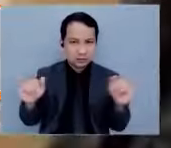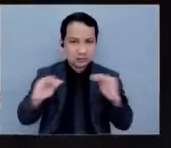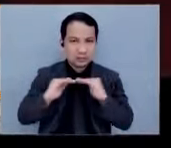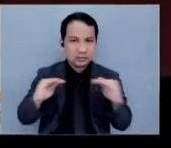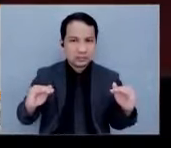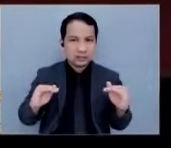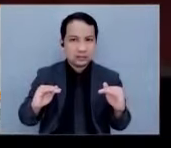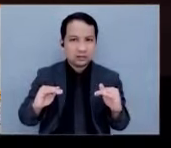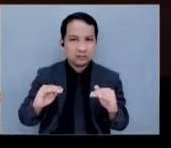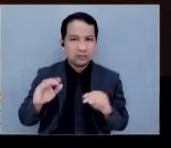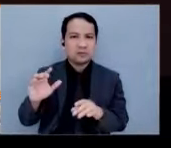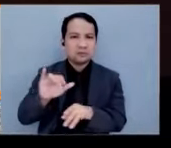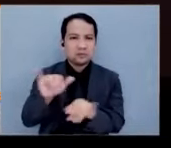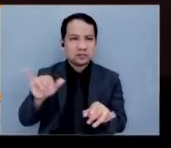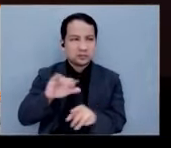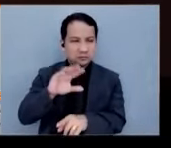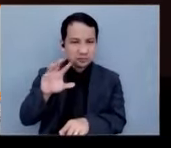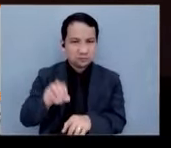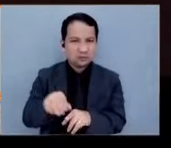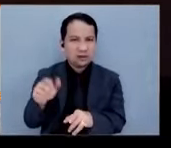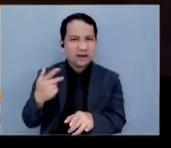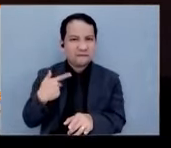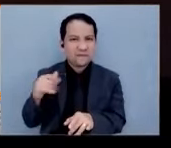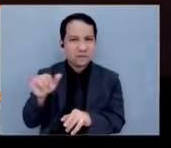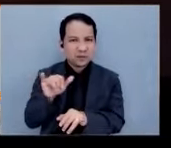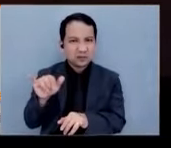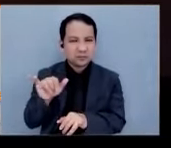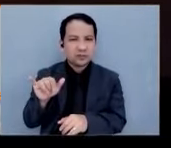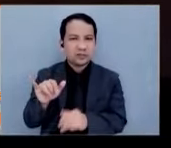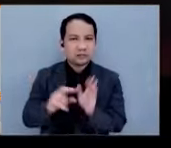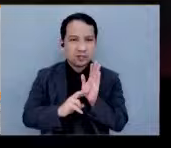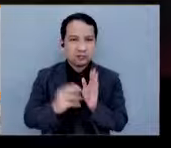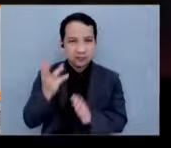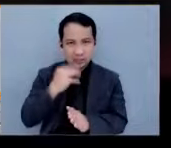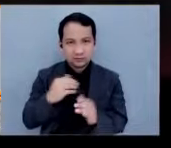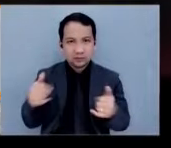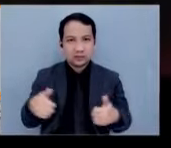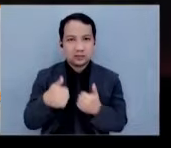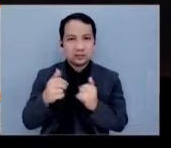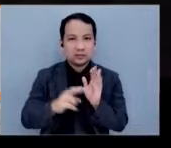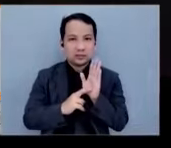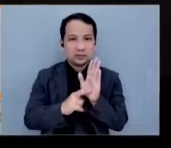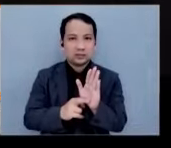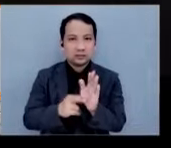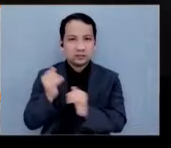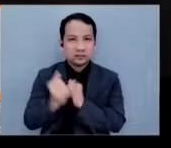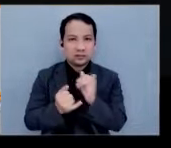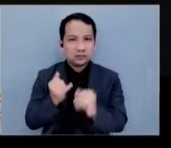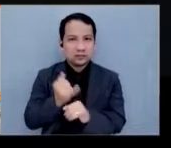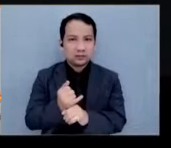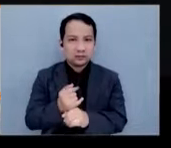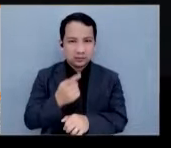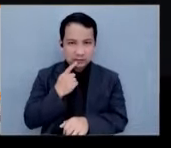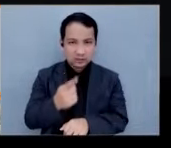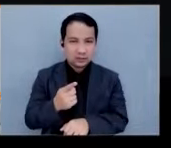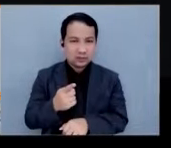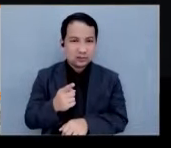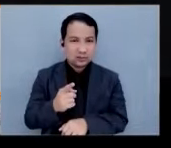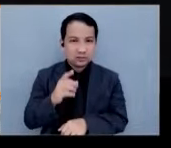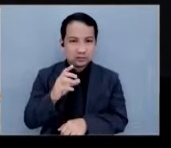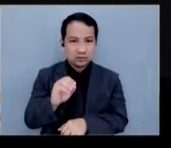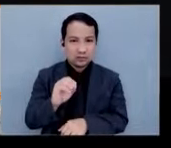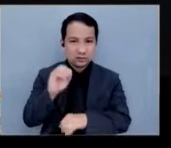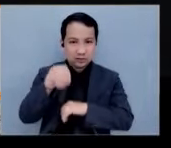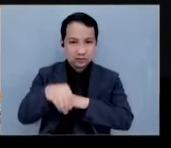differences. Malaking hamon naman para kay Janela na i-represent sa international audience ang pagiging overseas Filipino